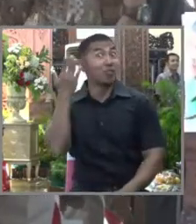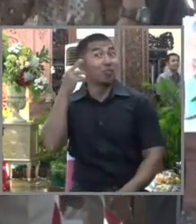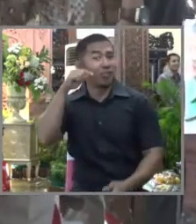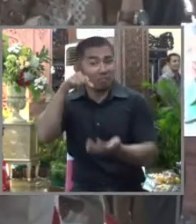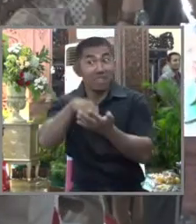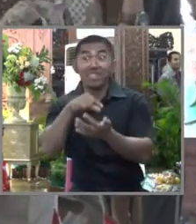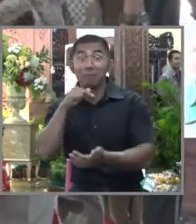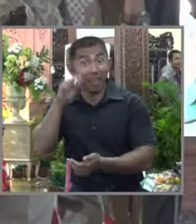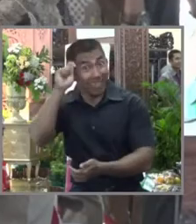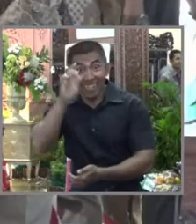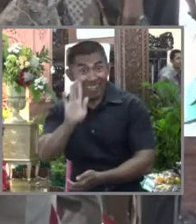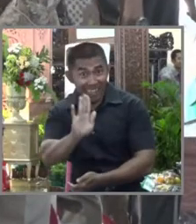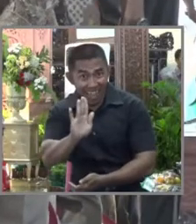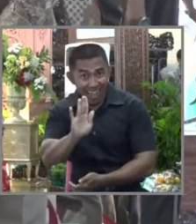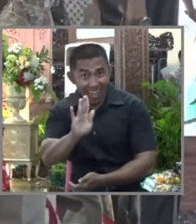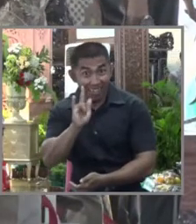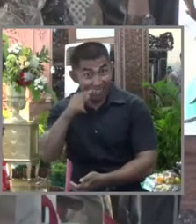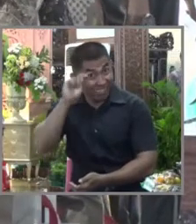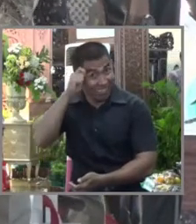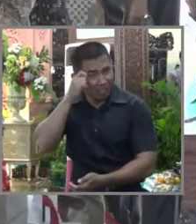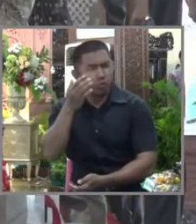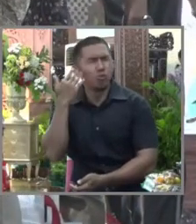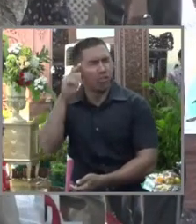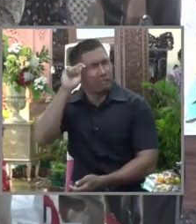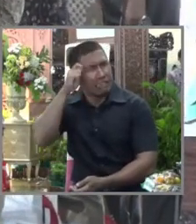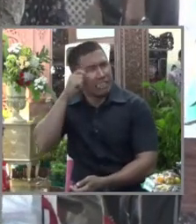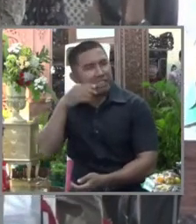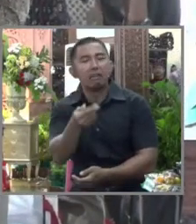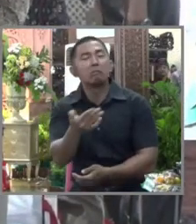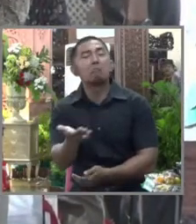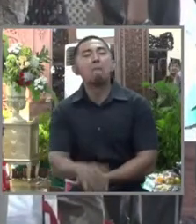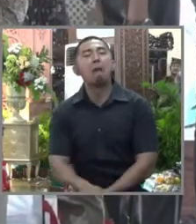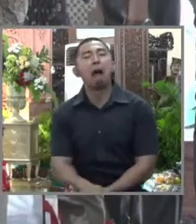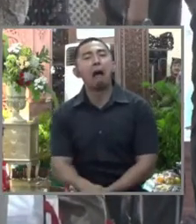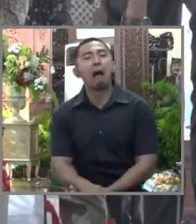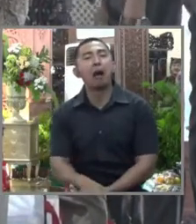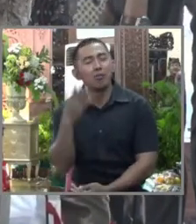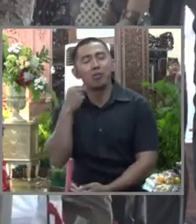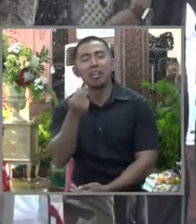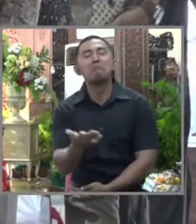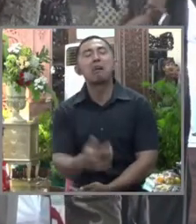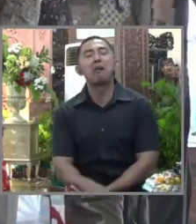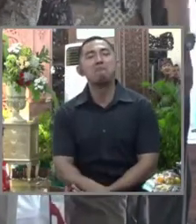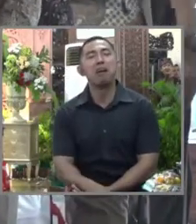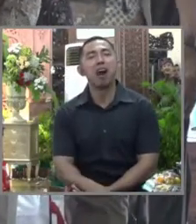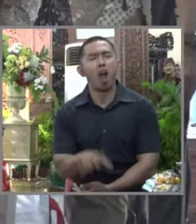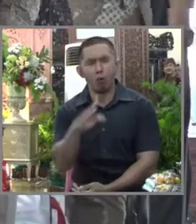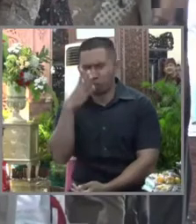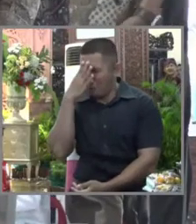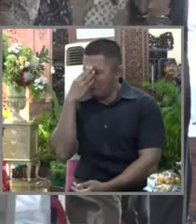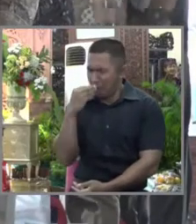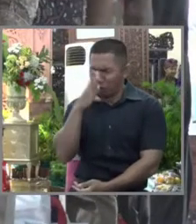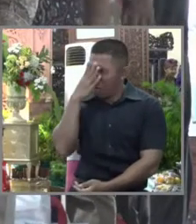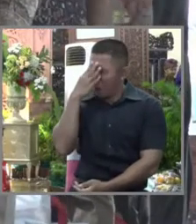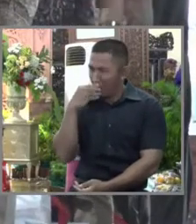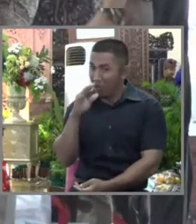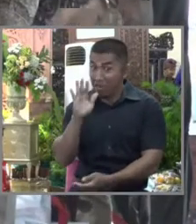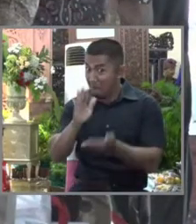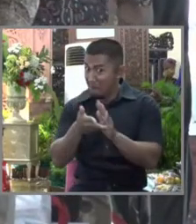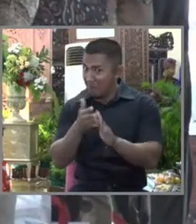siapa? Masih? Dulu ngasih berapa biasanya? Lo rasa izin. Oh kalau ini enggak